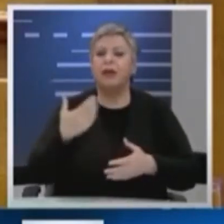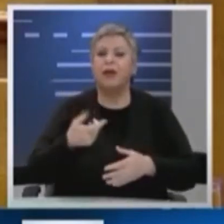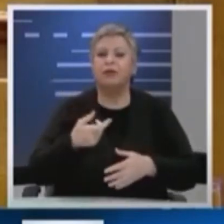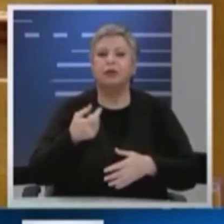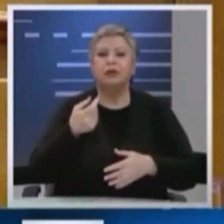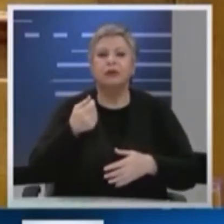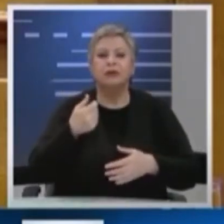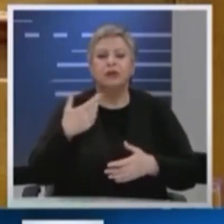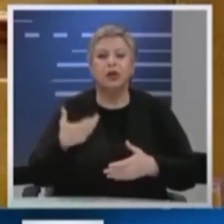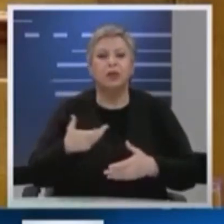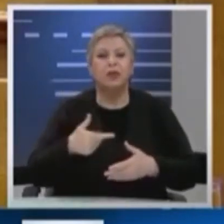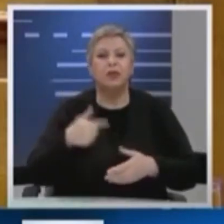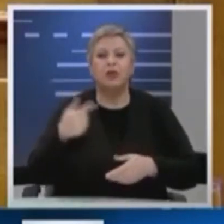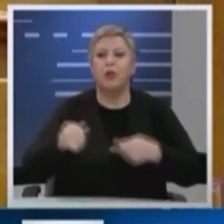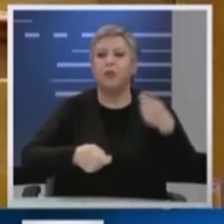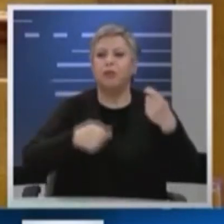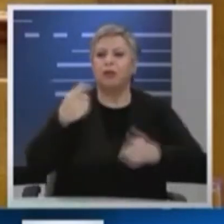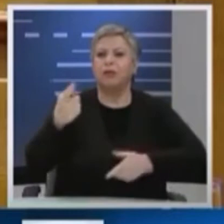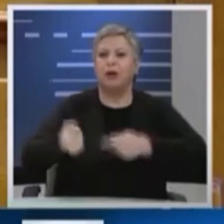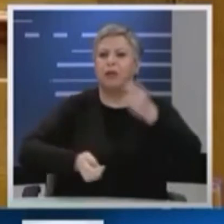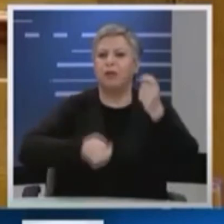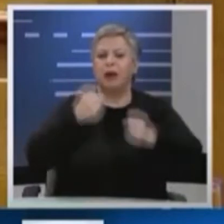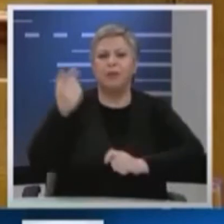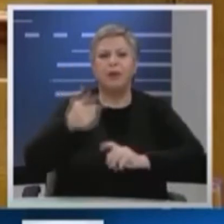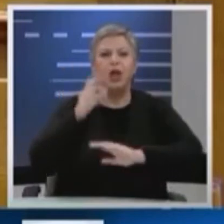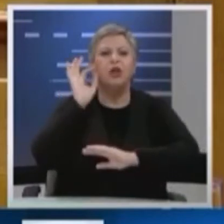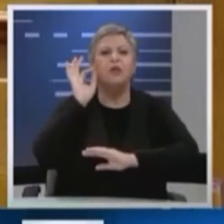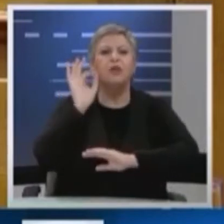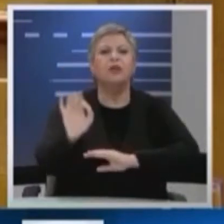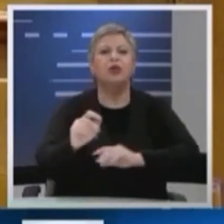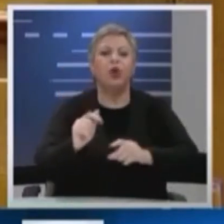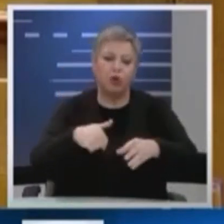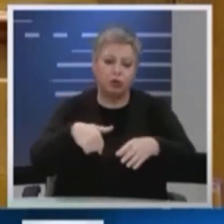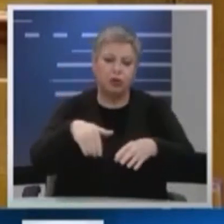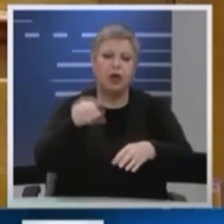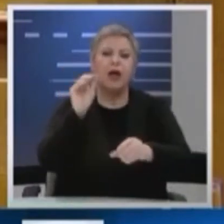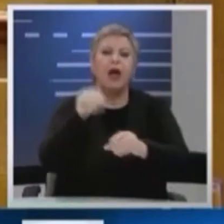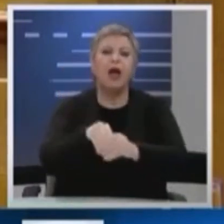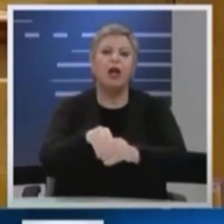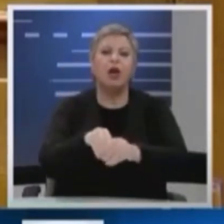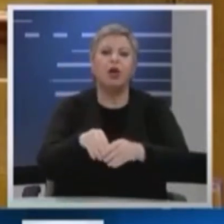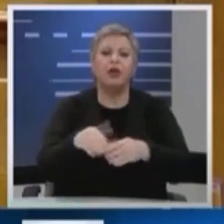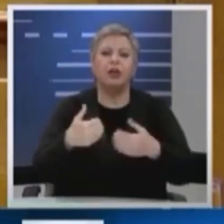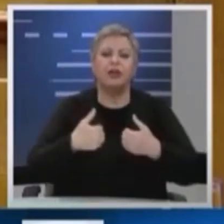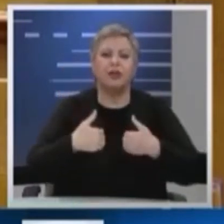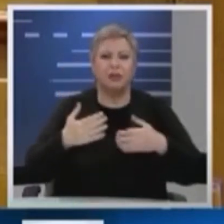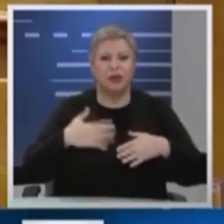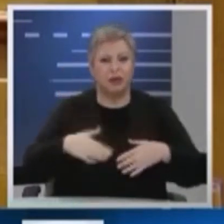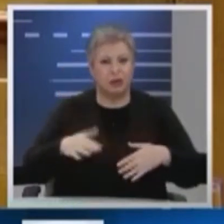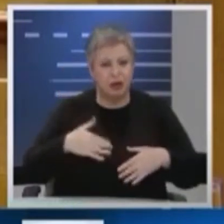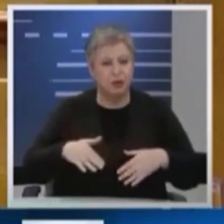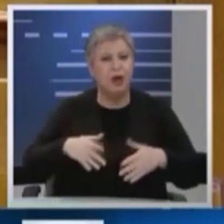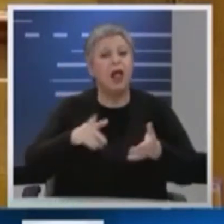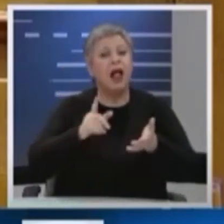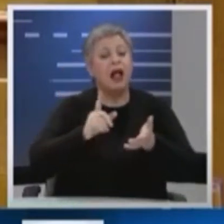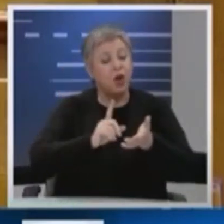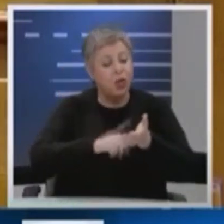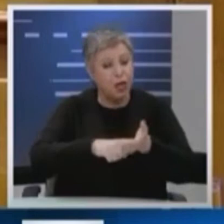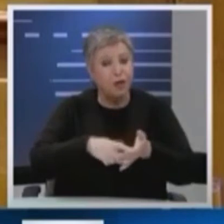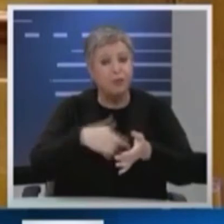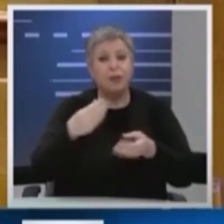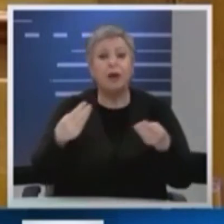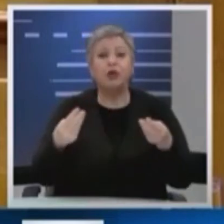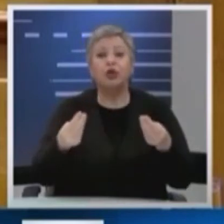που καταναλώνεται σε προεκλογικές παροχές, αντί να επενδύει στην ανάπτυξη και σε μόνιμες δομές αναδιανομής του